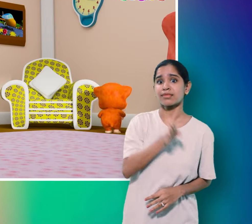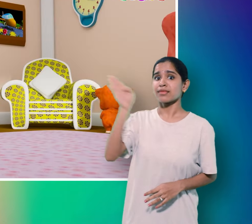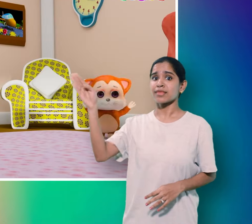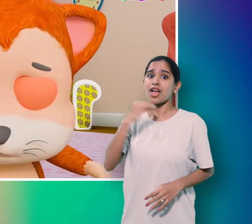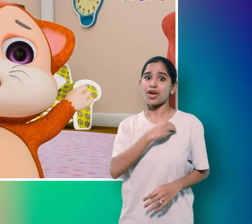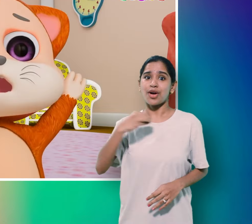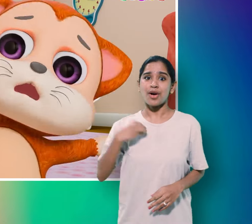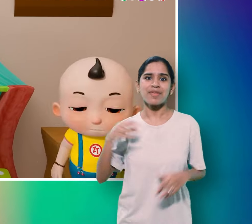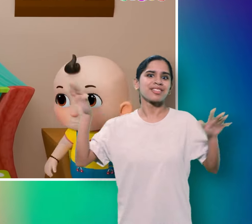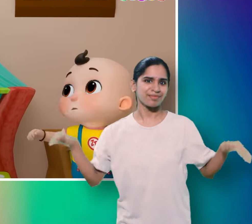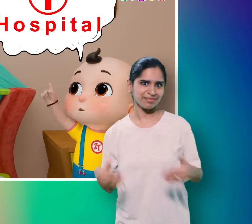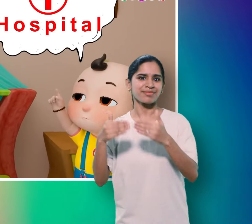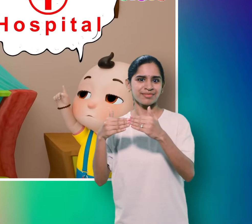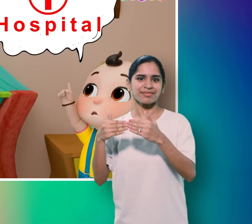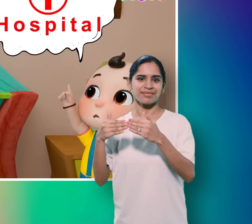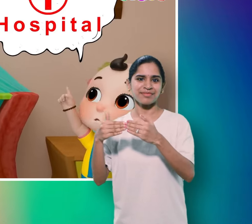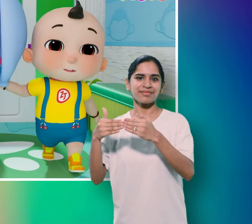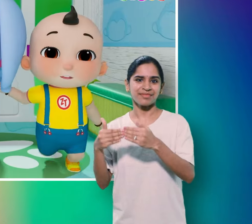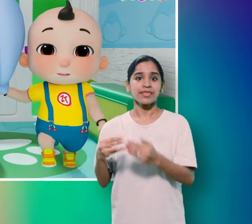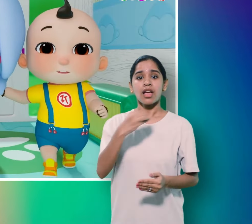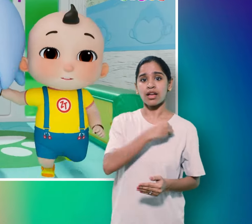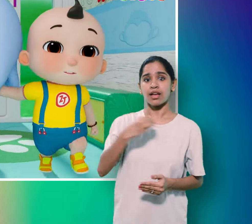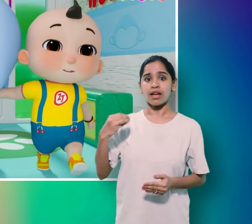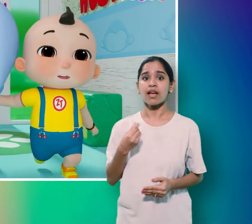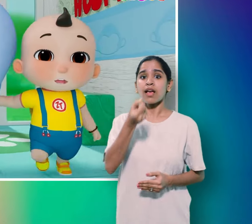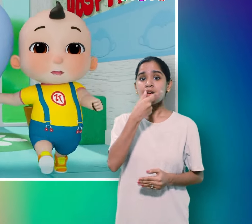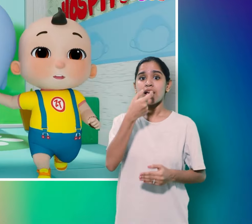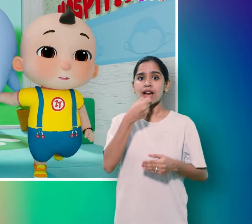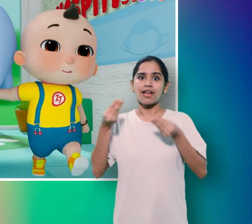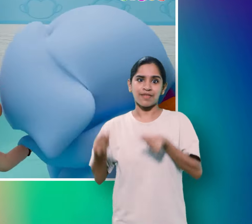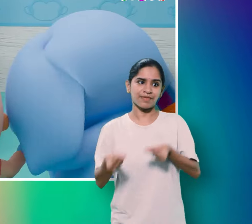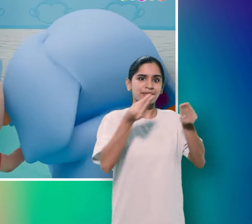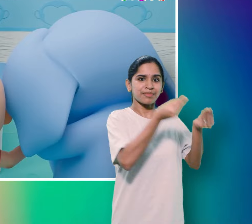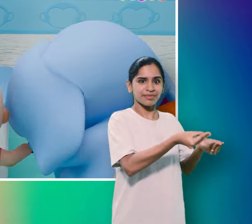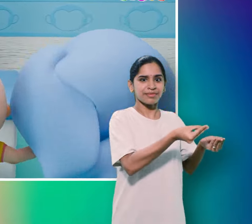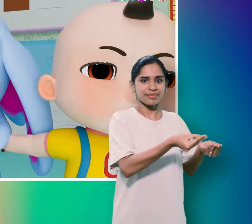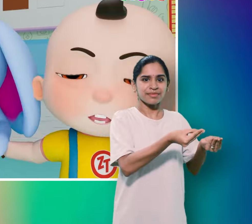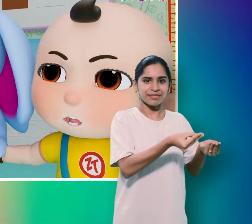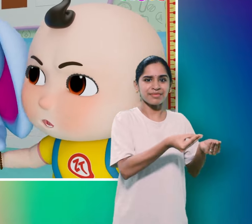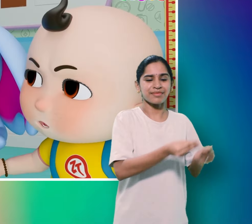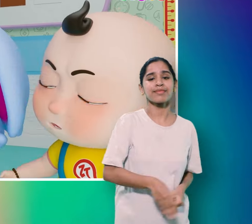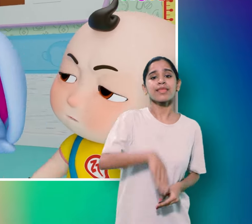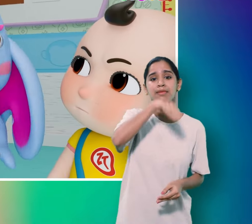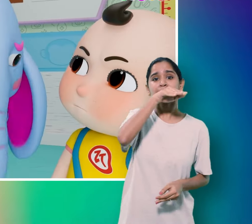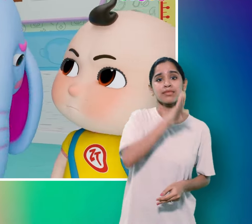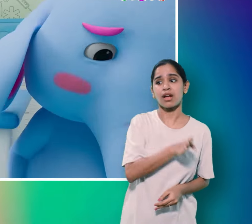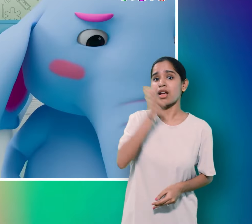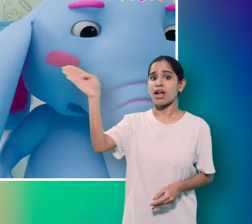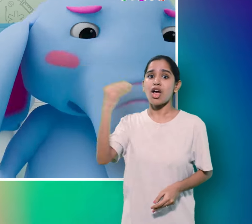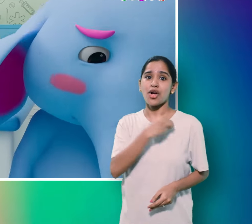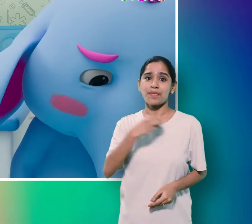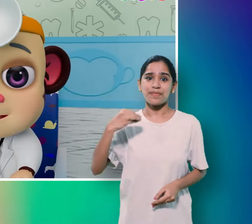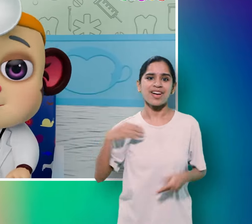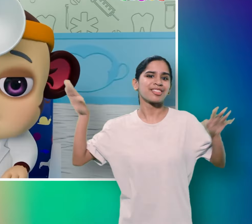है हाथी गया डॉक्टर के पास डॉक्टर ने खिलाई दवा